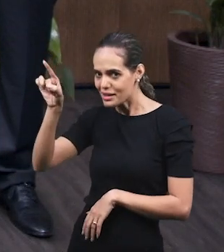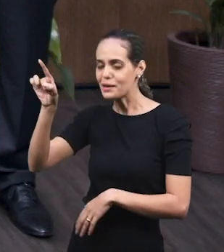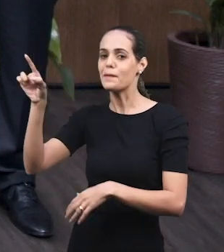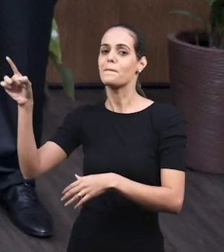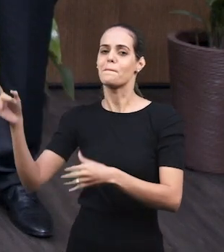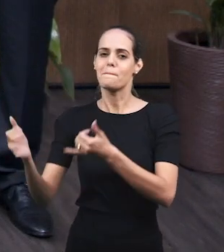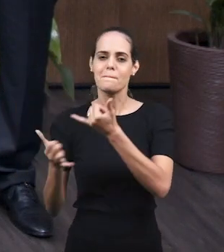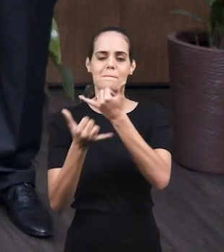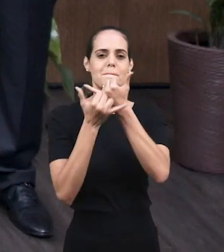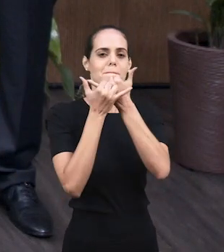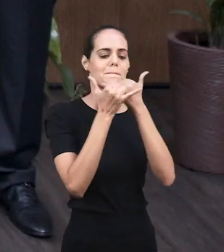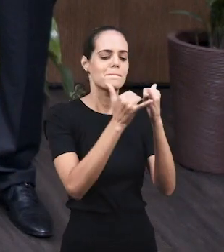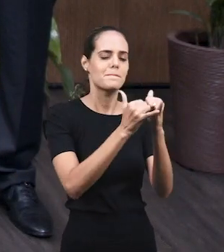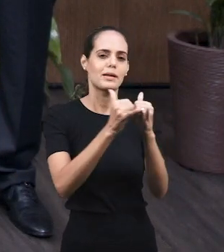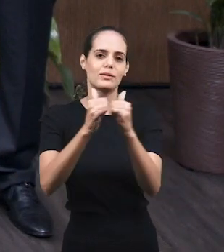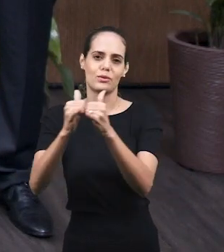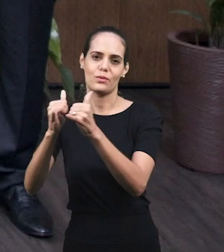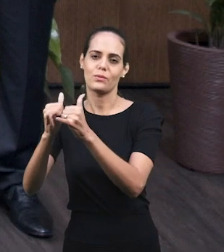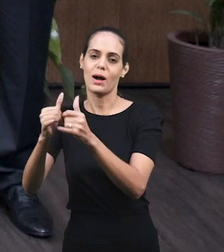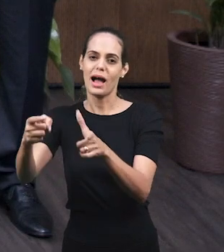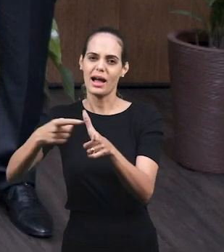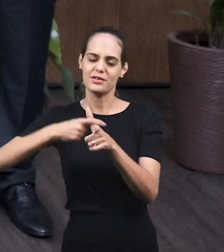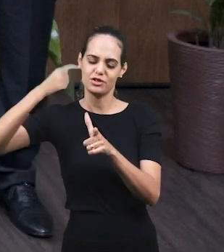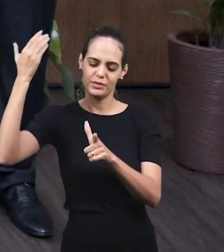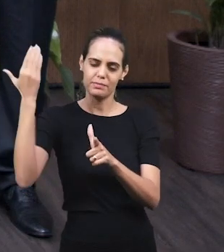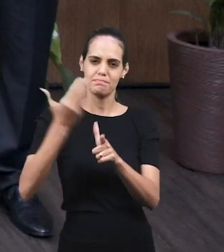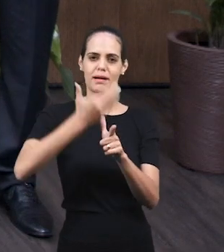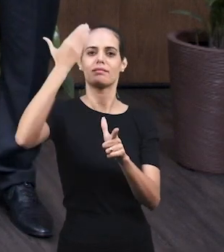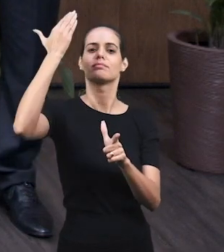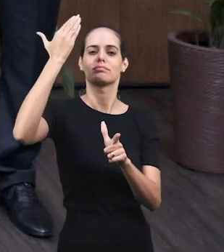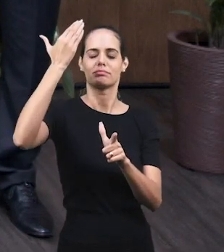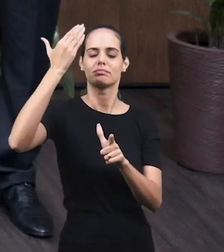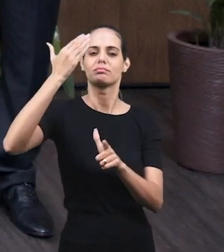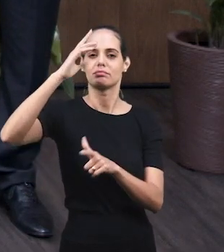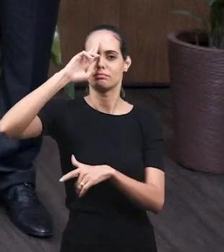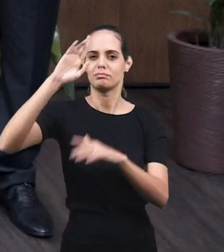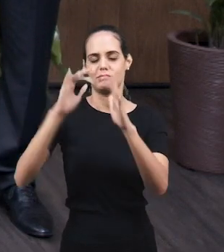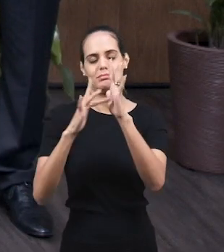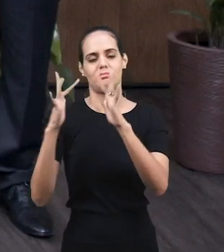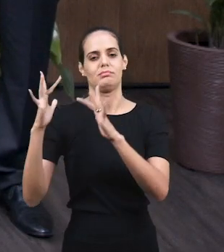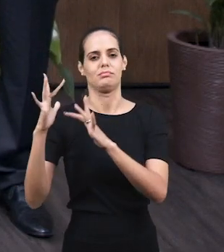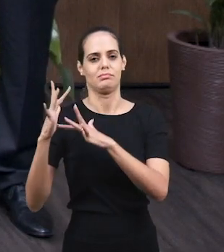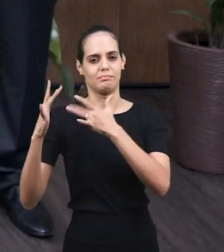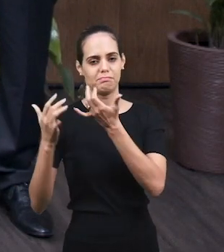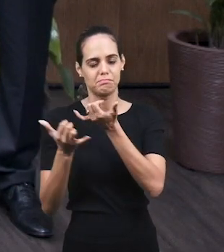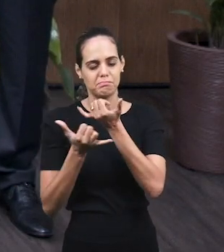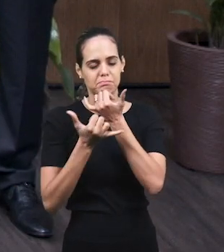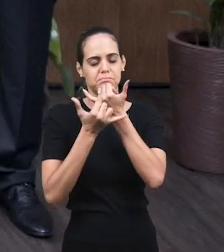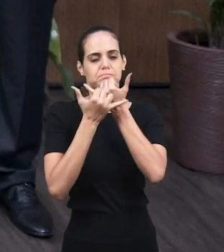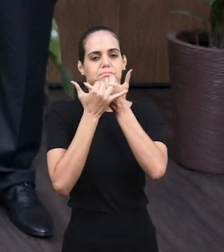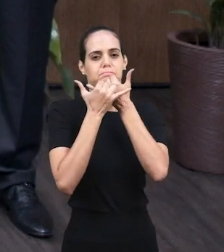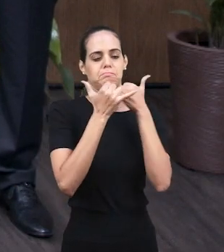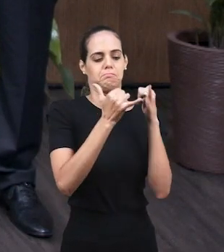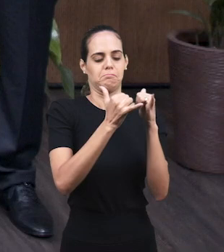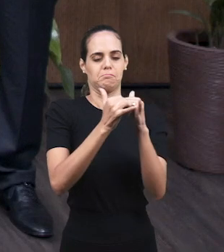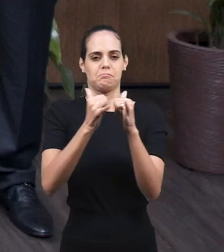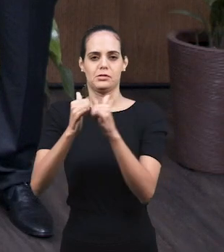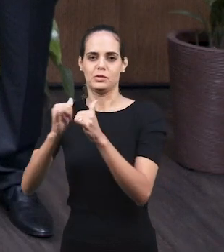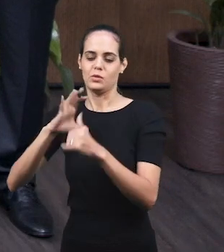C'est le créancier qui a de la compassion. C'est celui qui nous